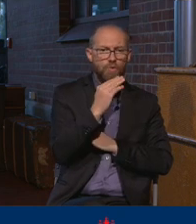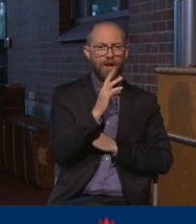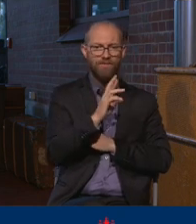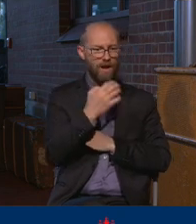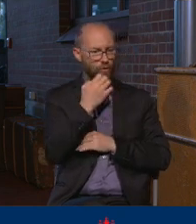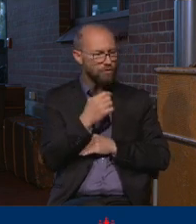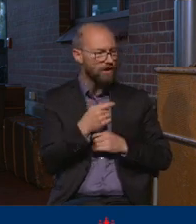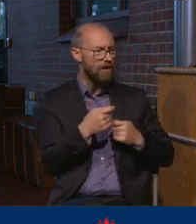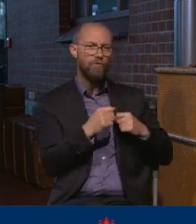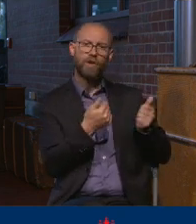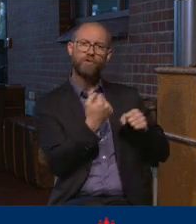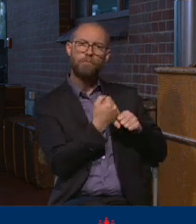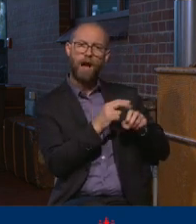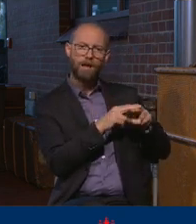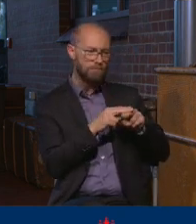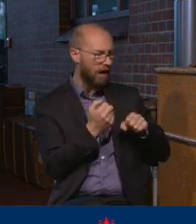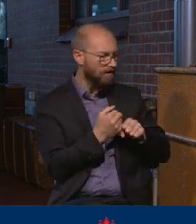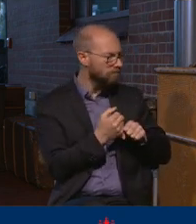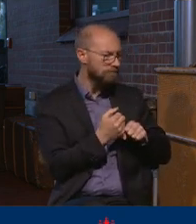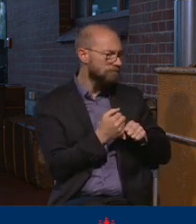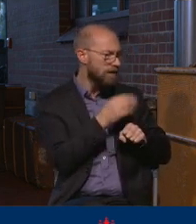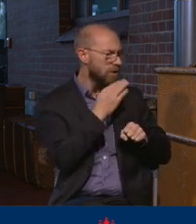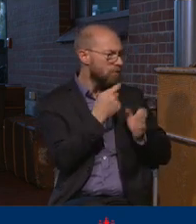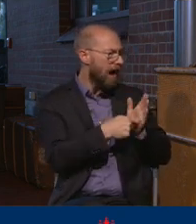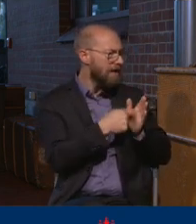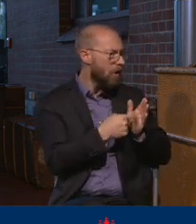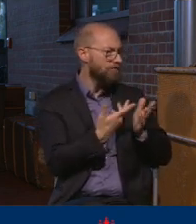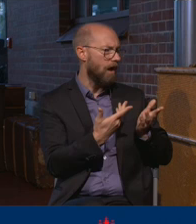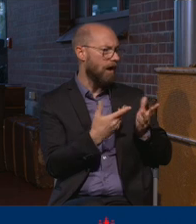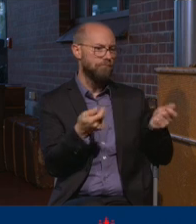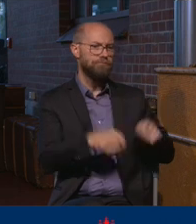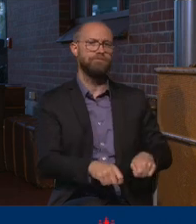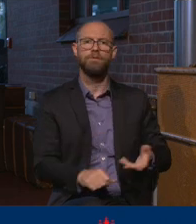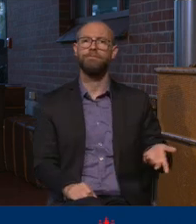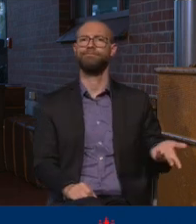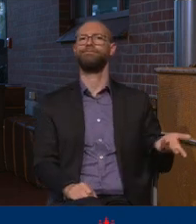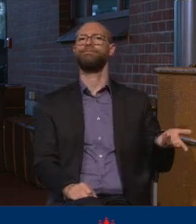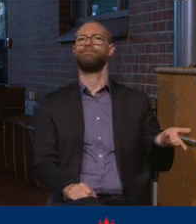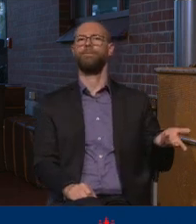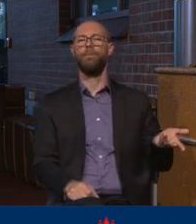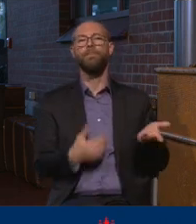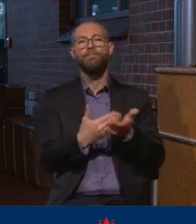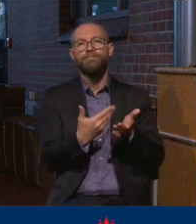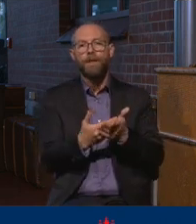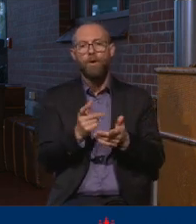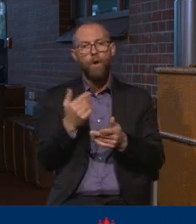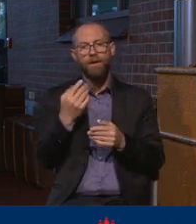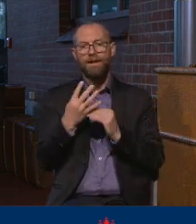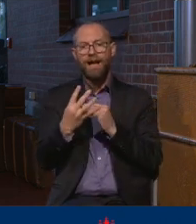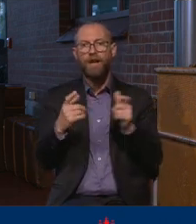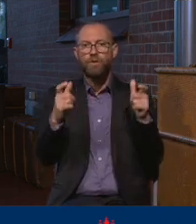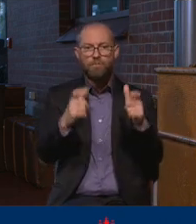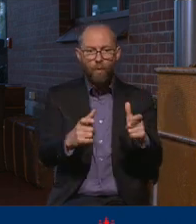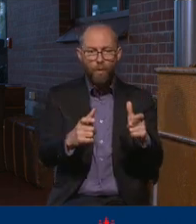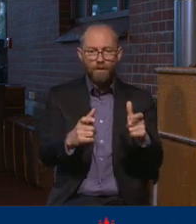betreiben wir haben mit der diskussion um den grasbrook immer gesagt wir denken mal gras propos die